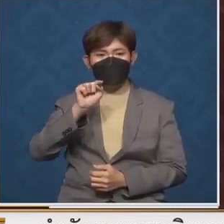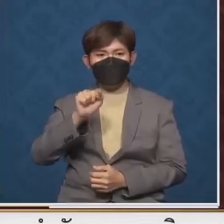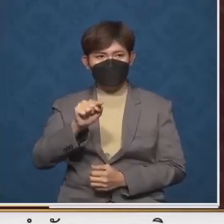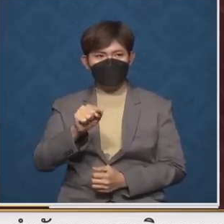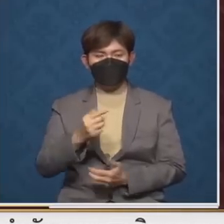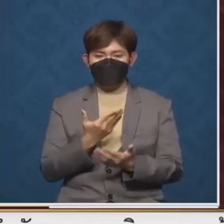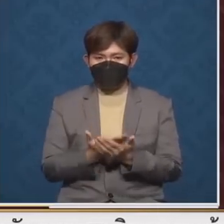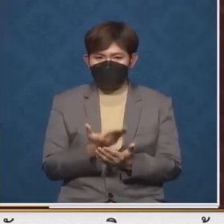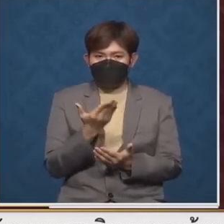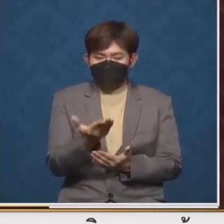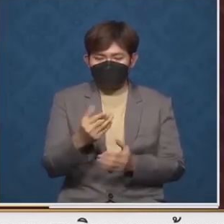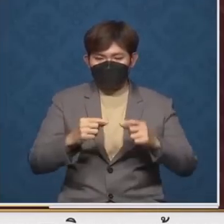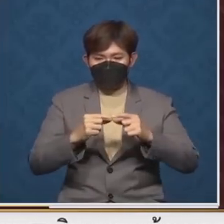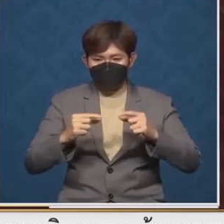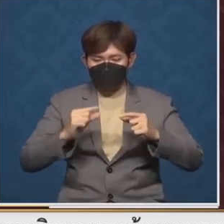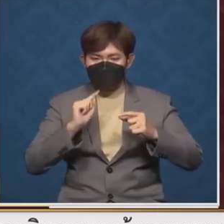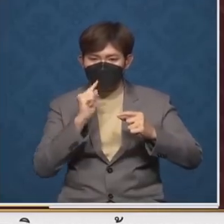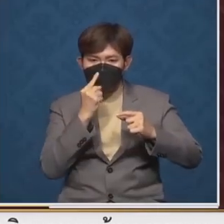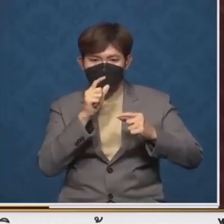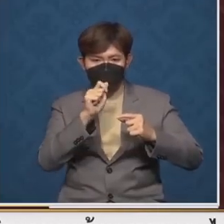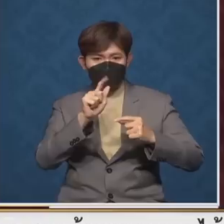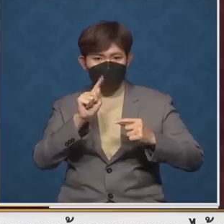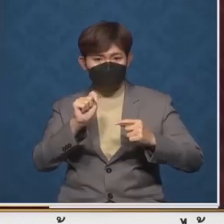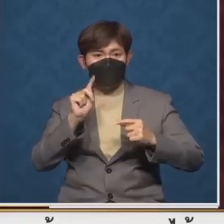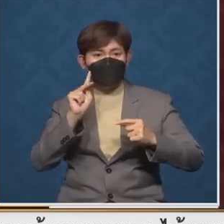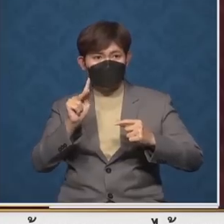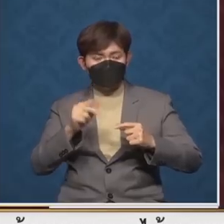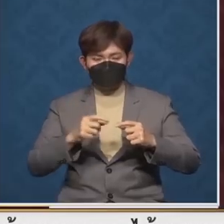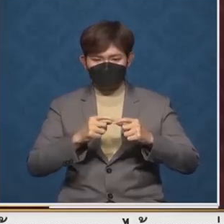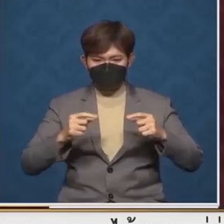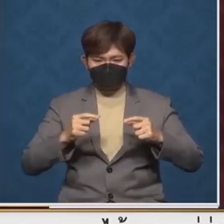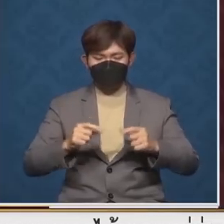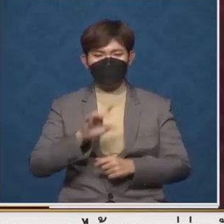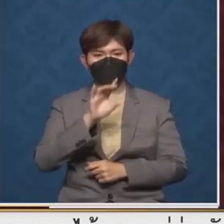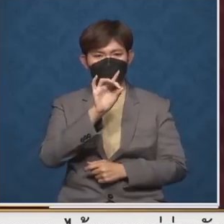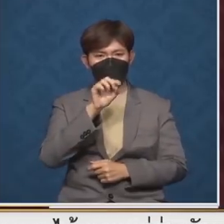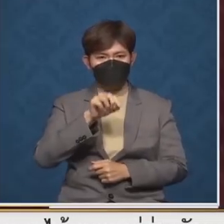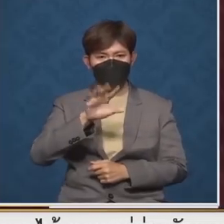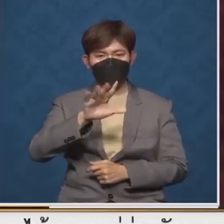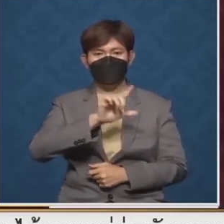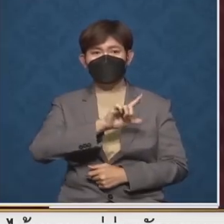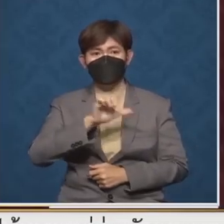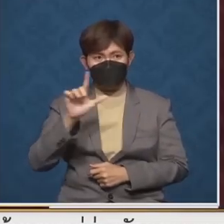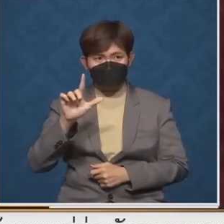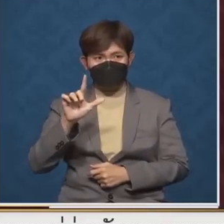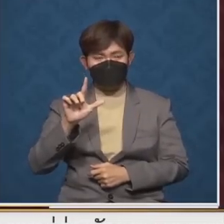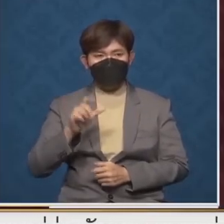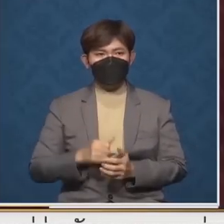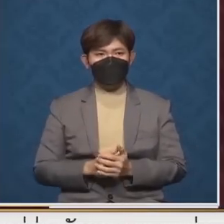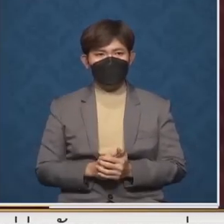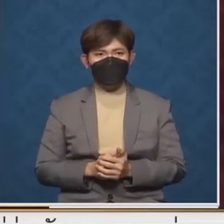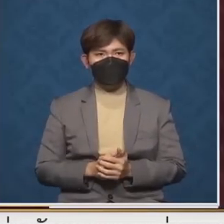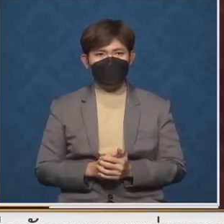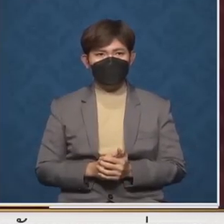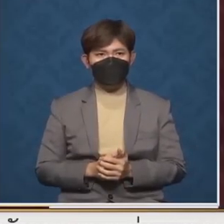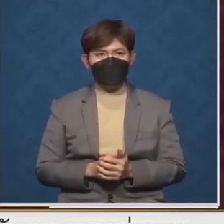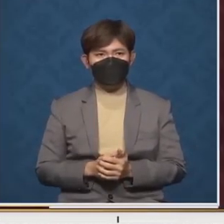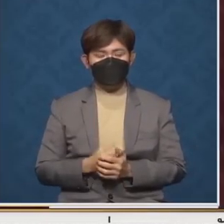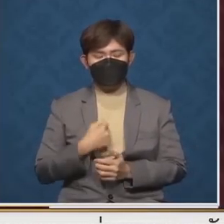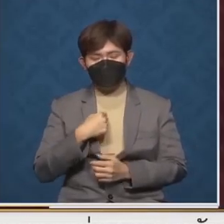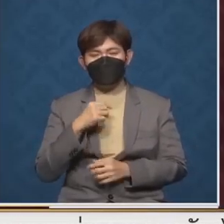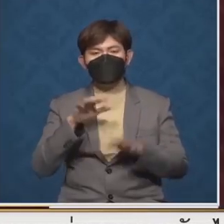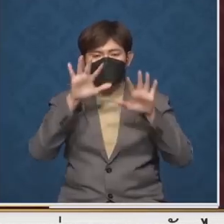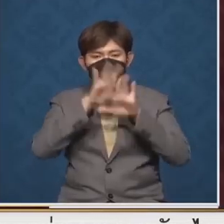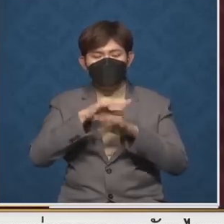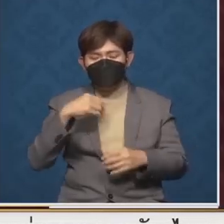จัดซื้อชุดตรวจโควิด 8.5 ล้านชุดนะครับง่วงเงียต้ใช้คำวา ง่วงเงยรูปขึนมา